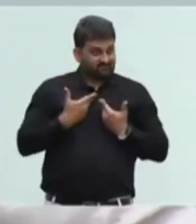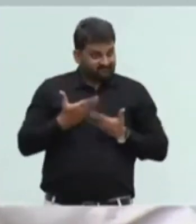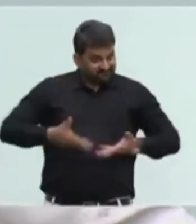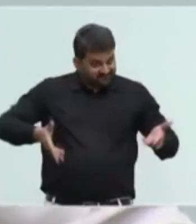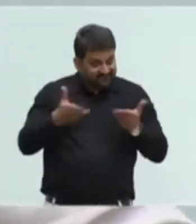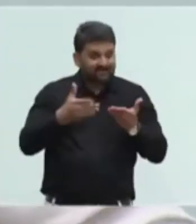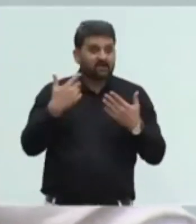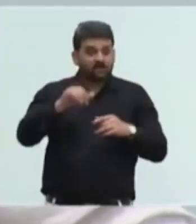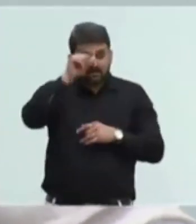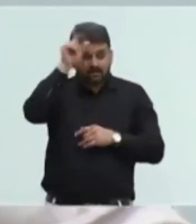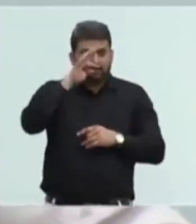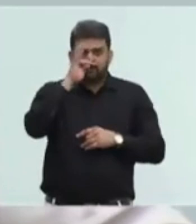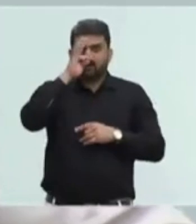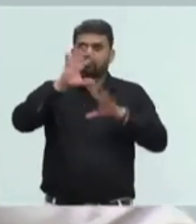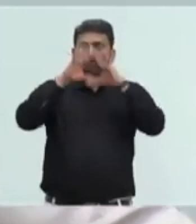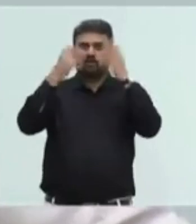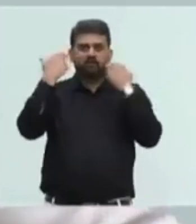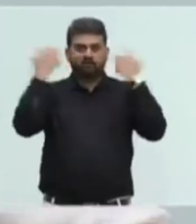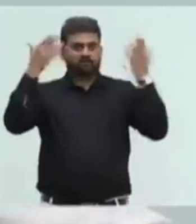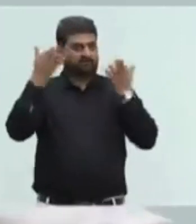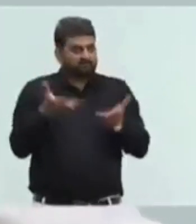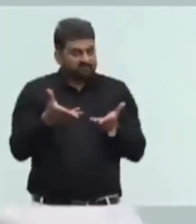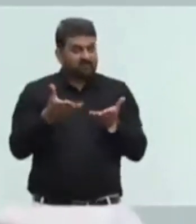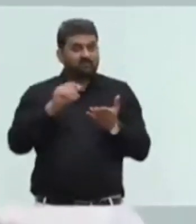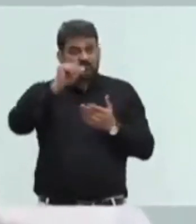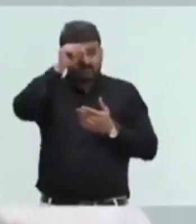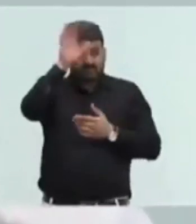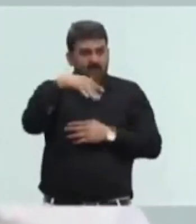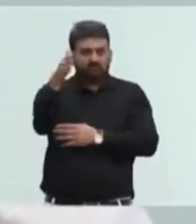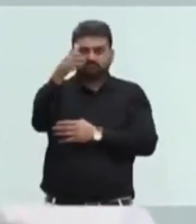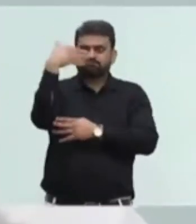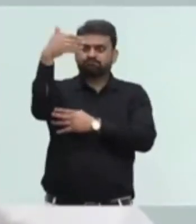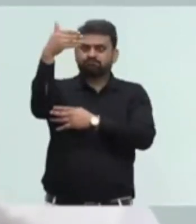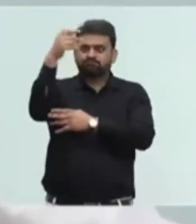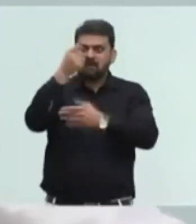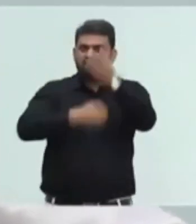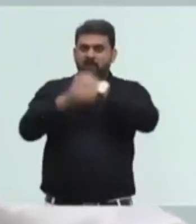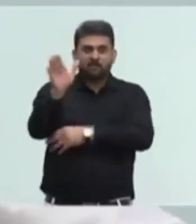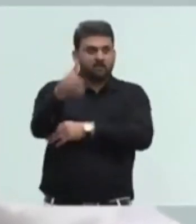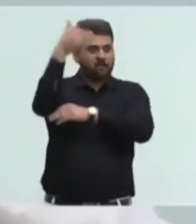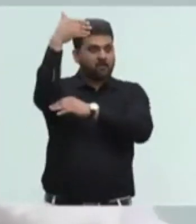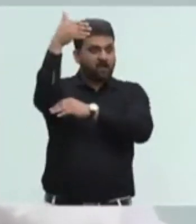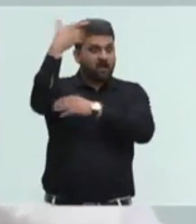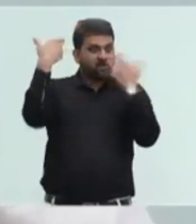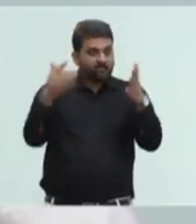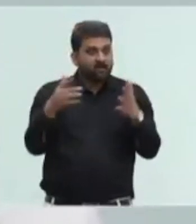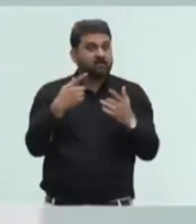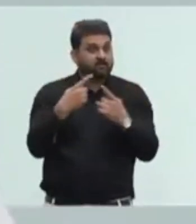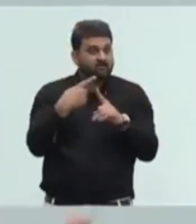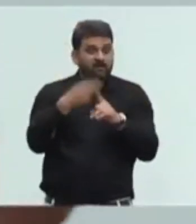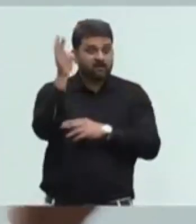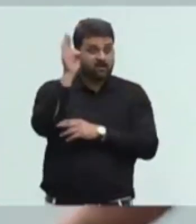देश का नाम ऊंचा करने के लिए भारत का तिरंगा झंडा फहराने के लिए और वह भी